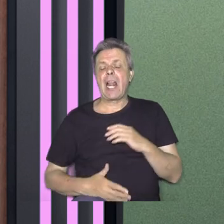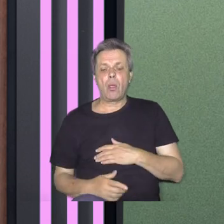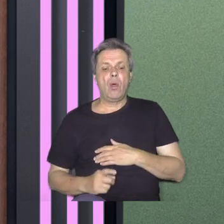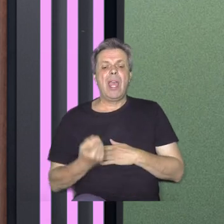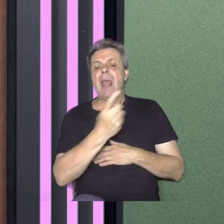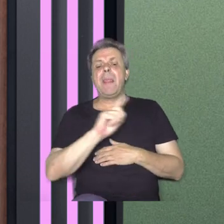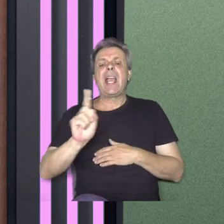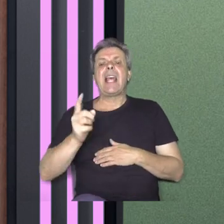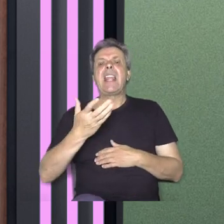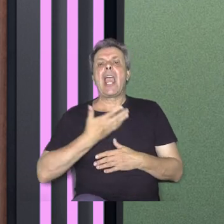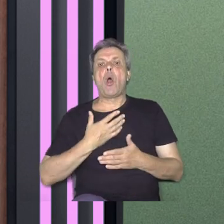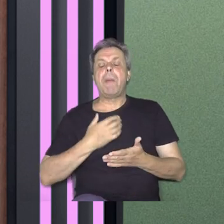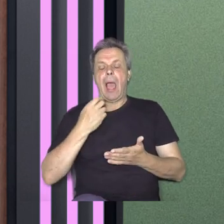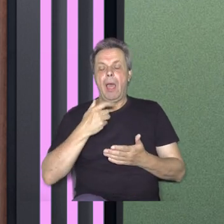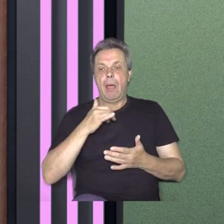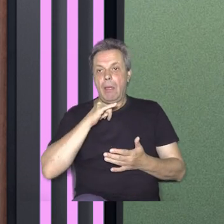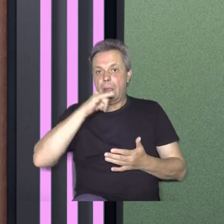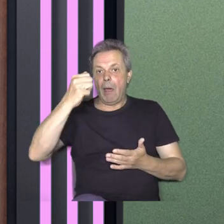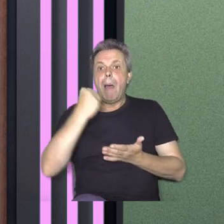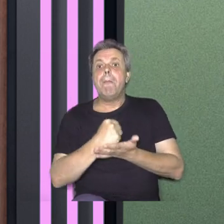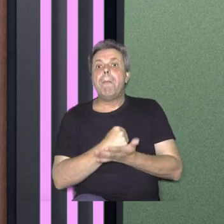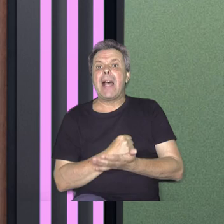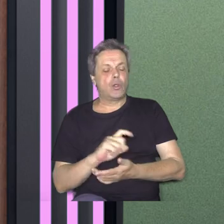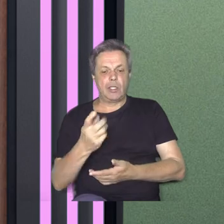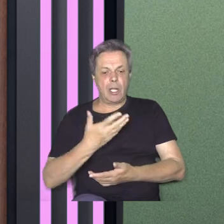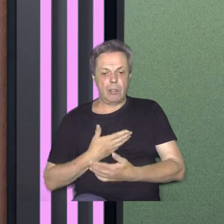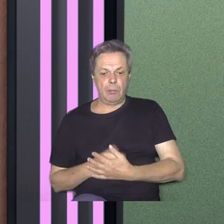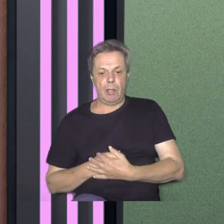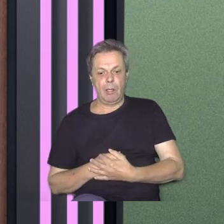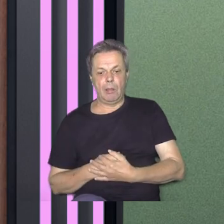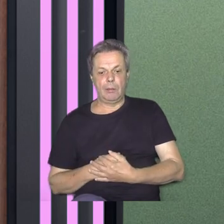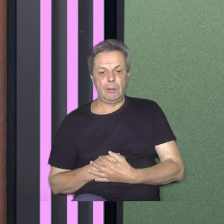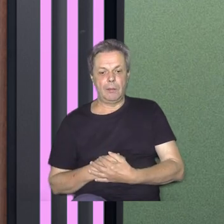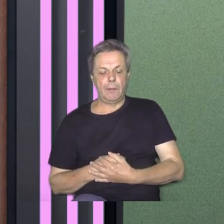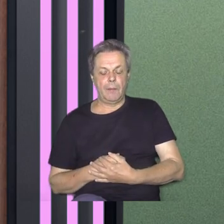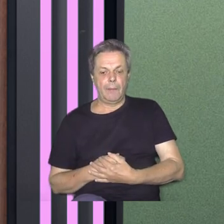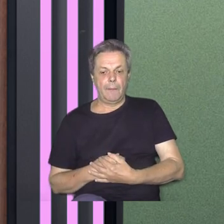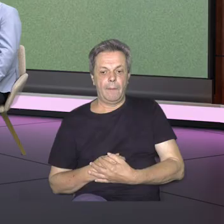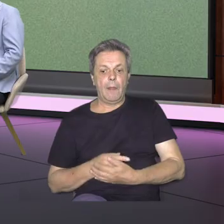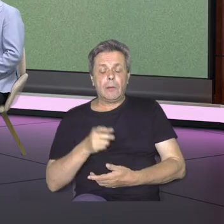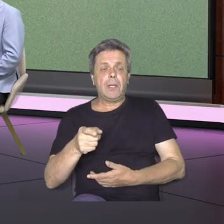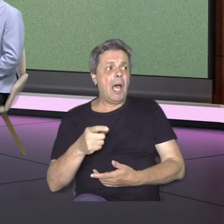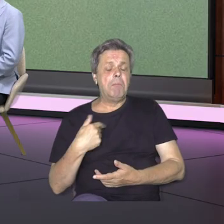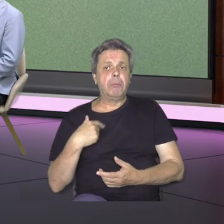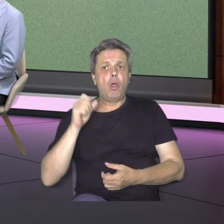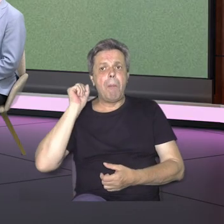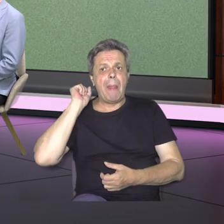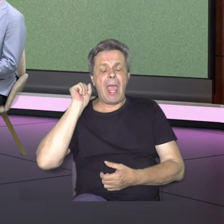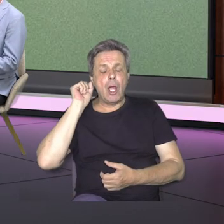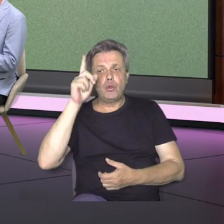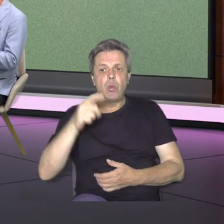nije nikad dobila pasoš. Da. Ja ne znam po kome ona bila kriva. Da, to se pitam.